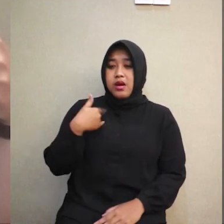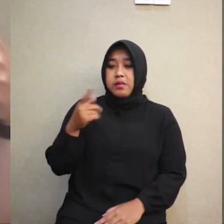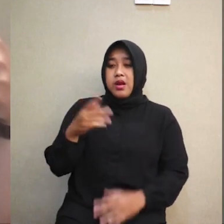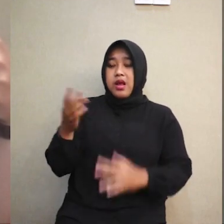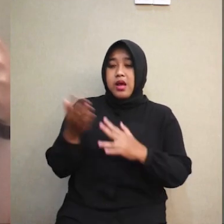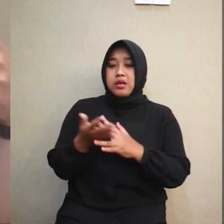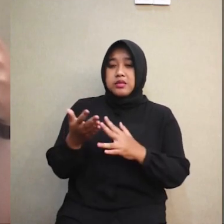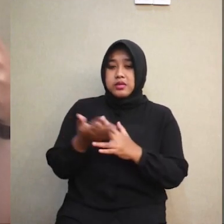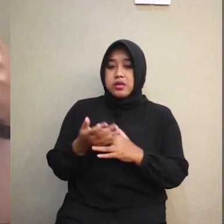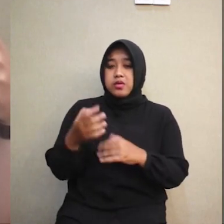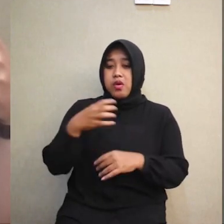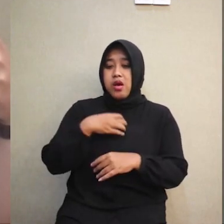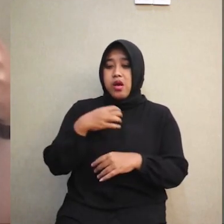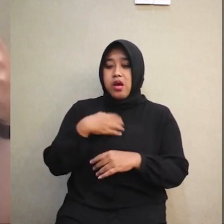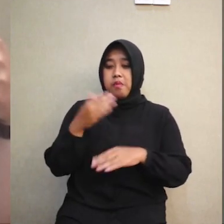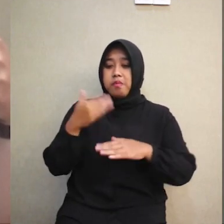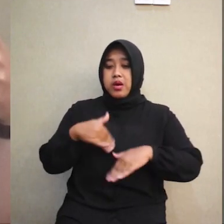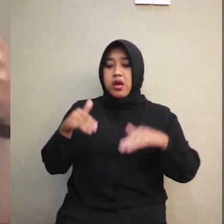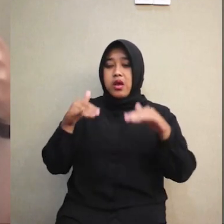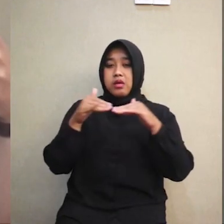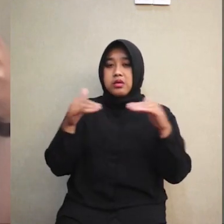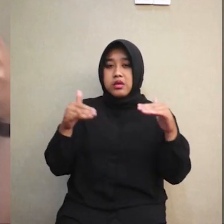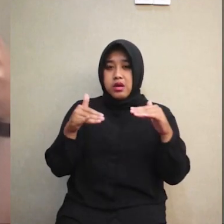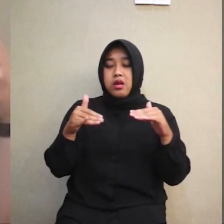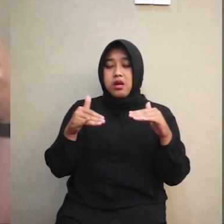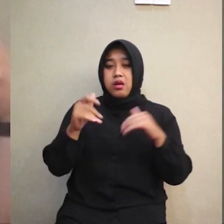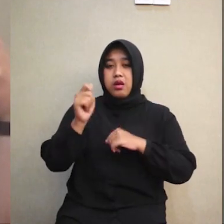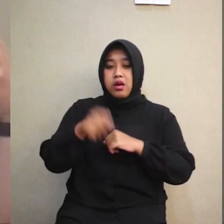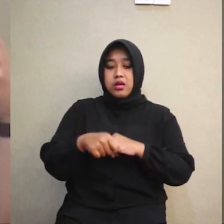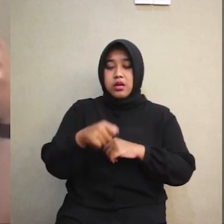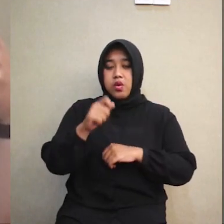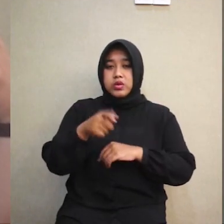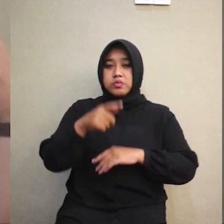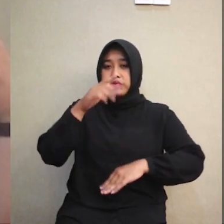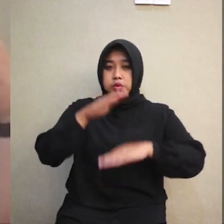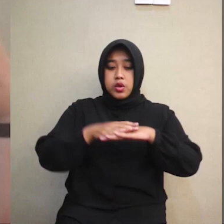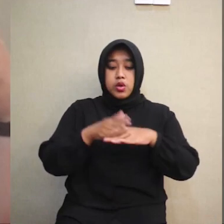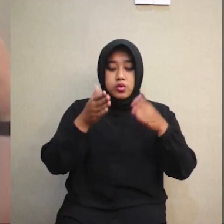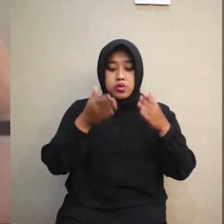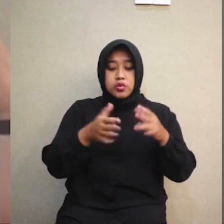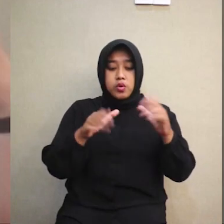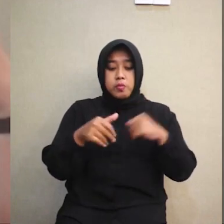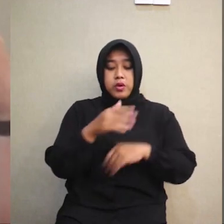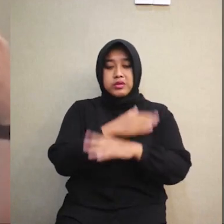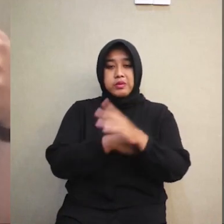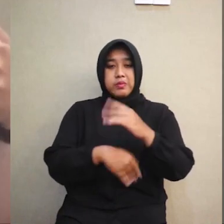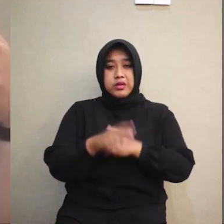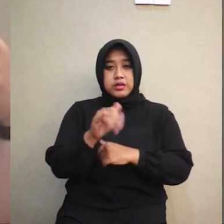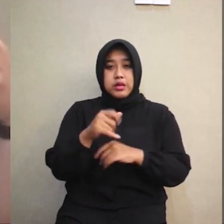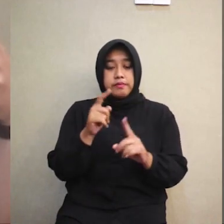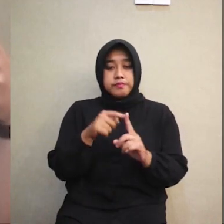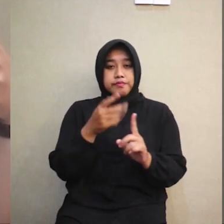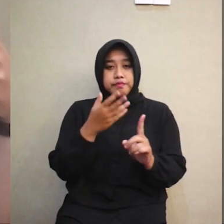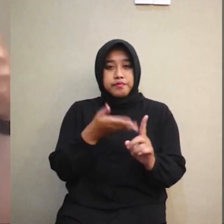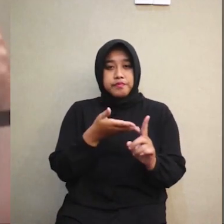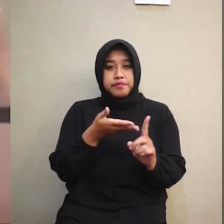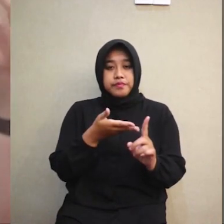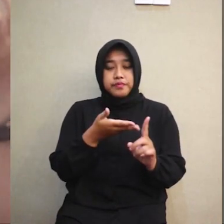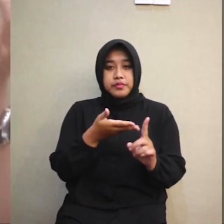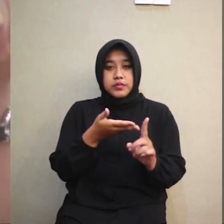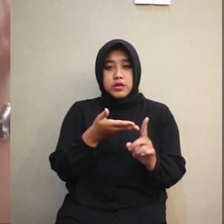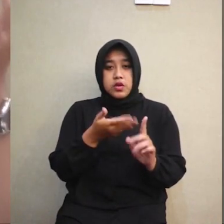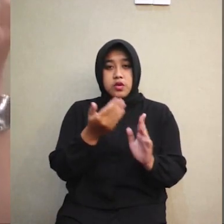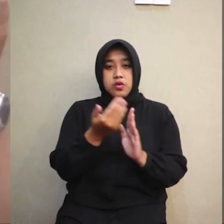akses sugestis atau hak atas peradilan yang fair itu harus dipenuhi termasuk untuk teman-teman difabel gitu yang pertama dalam